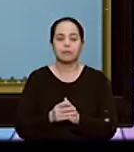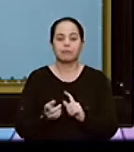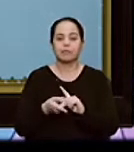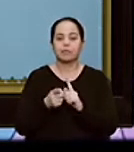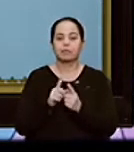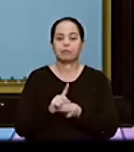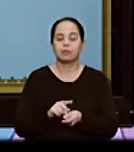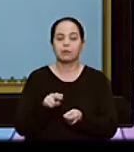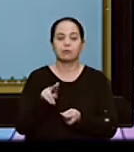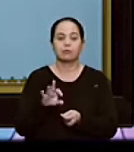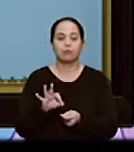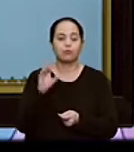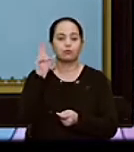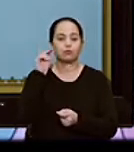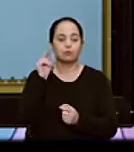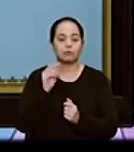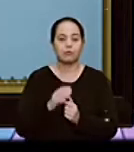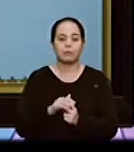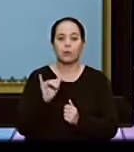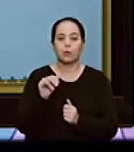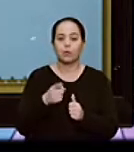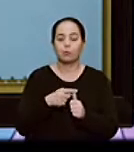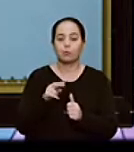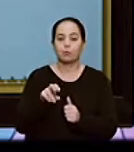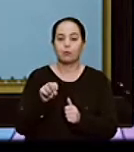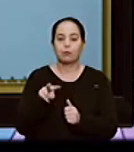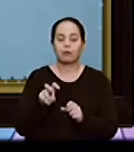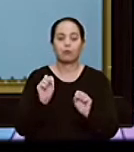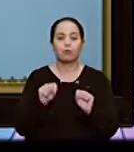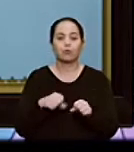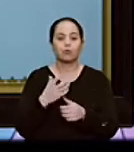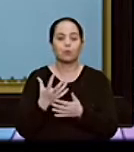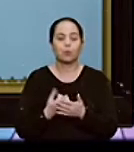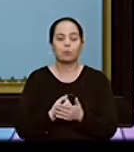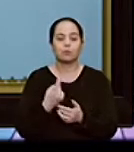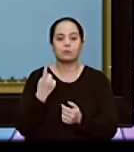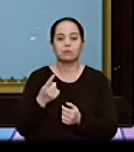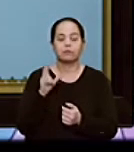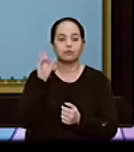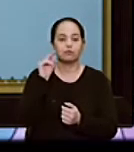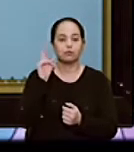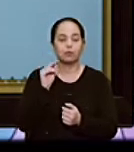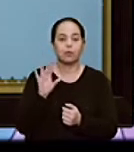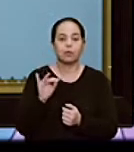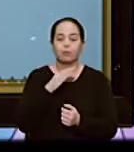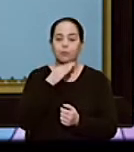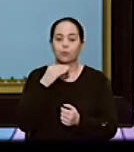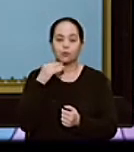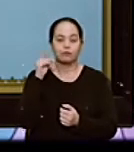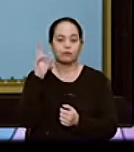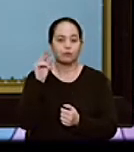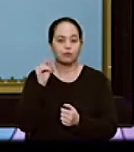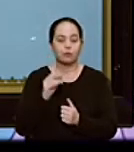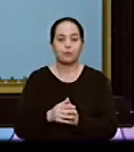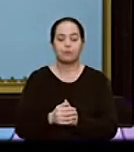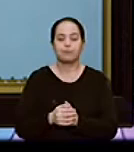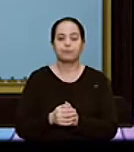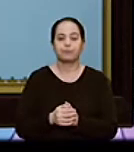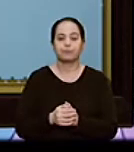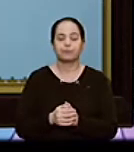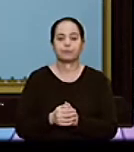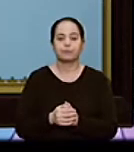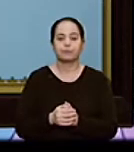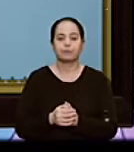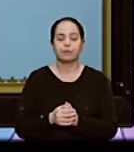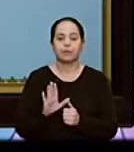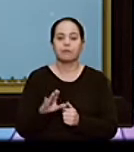числам. У имен прилагательных можно определить единственное число и множественное число. В единственном